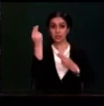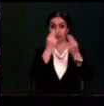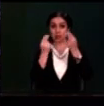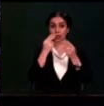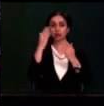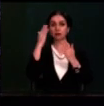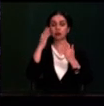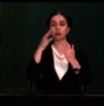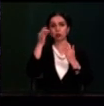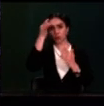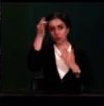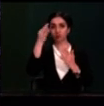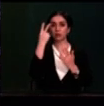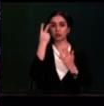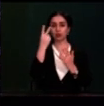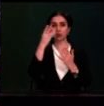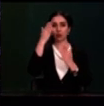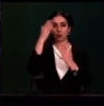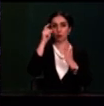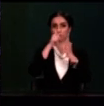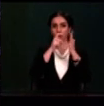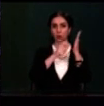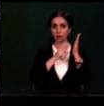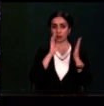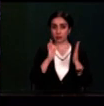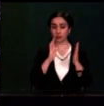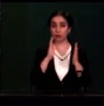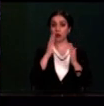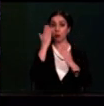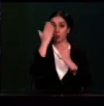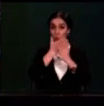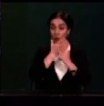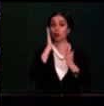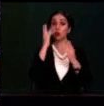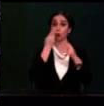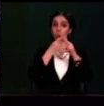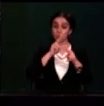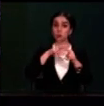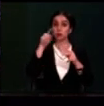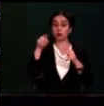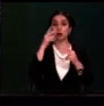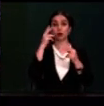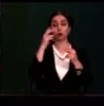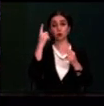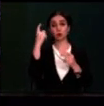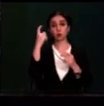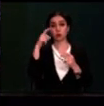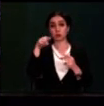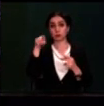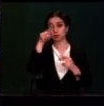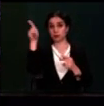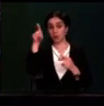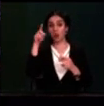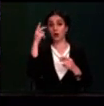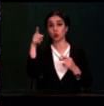teng 2 ga bo'ladi. 12 ning yarmini 6 deb NY ga qo'yamiz. Natijada ildiz ostida 100 hosil bo'ladi. 100